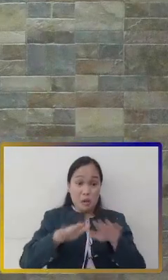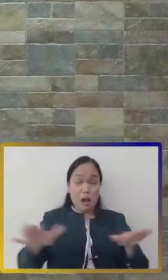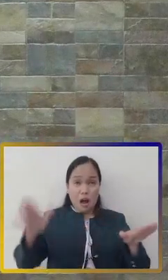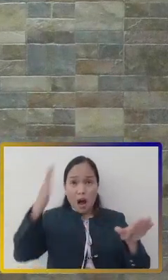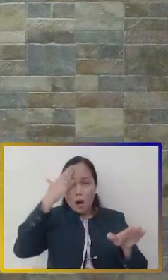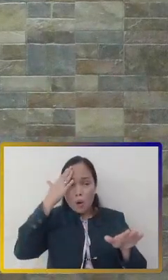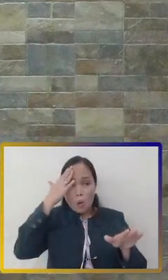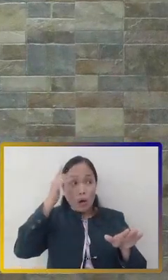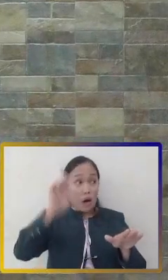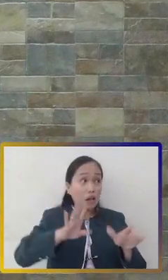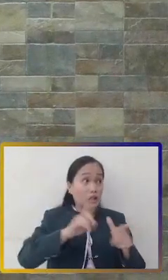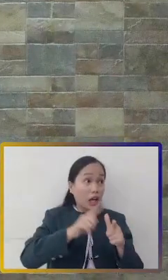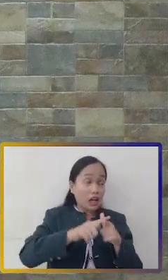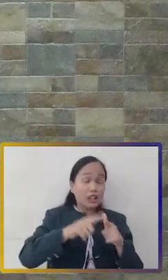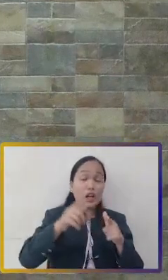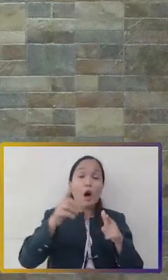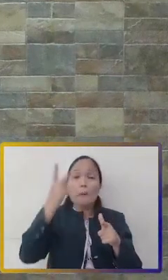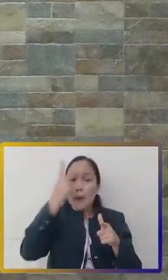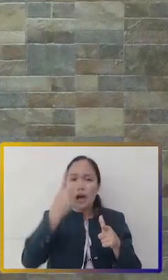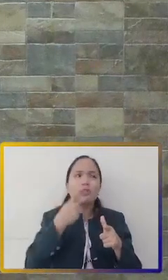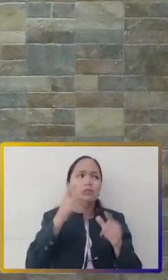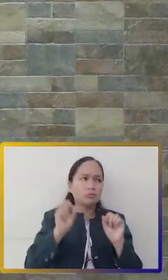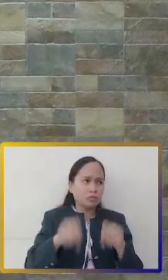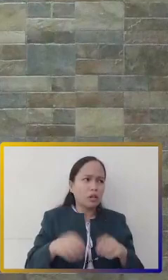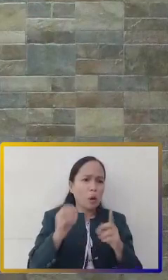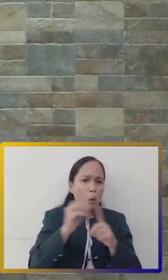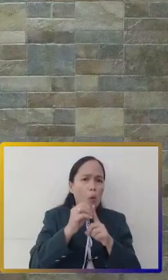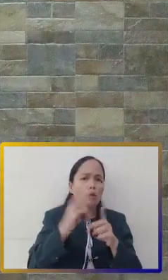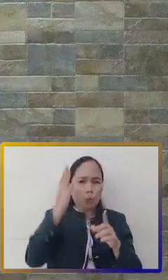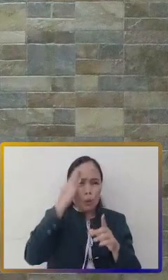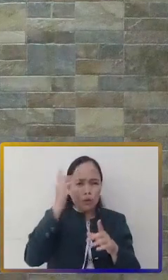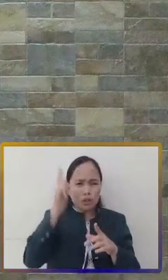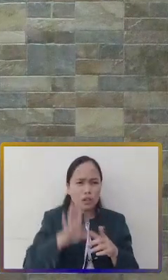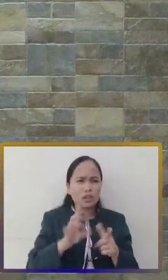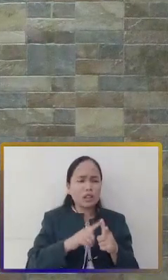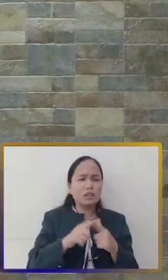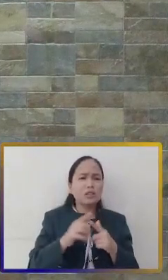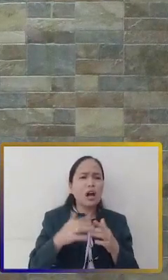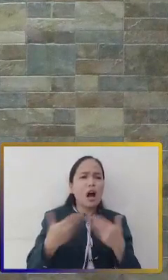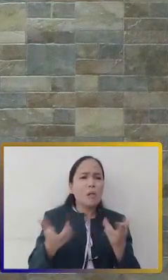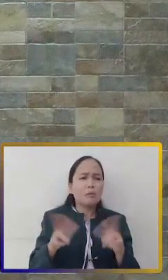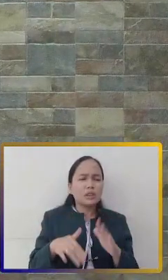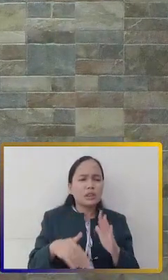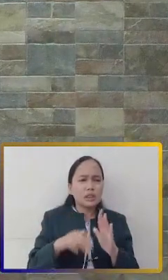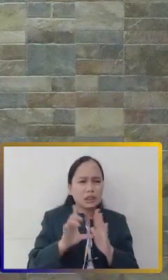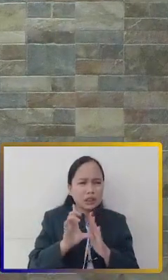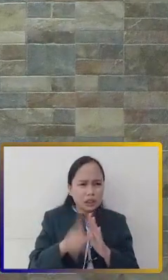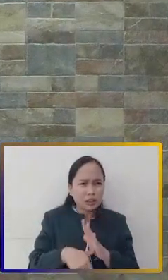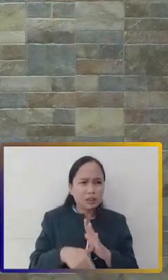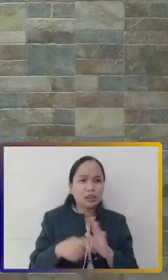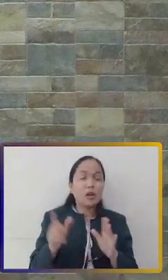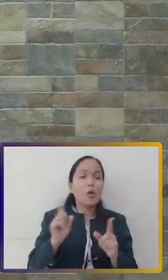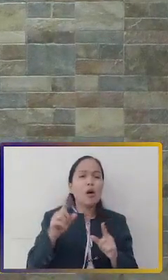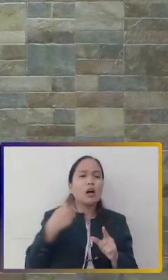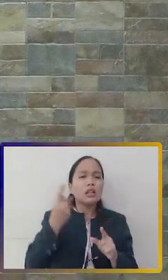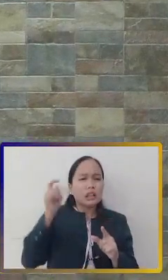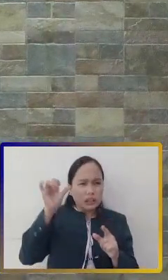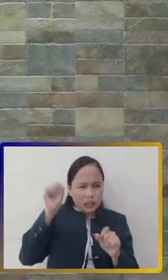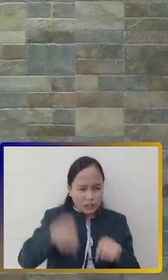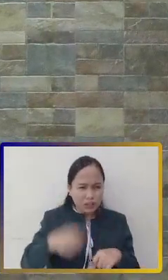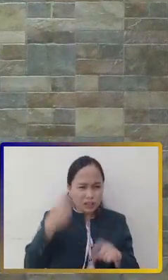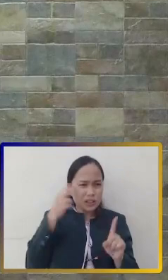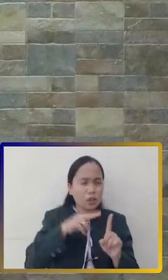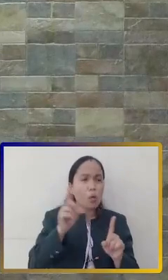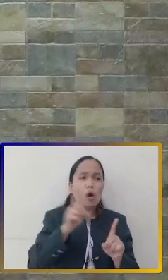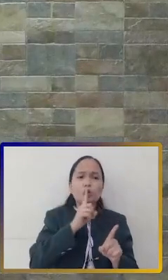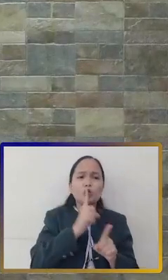Diyos. You see? And there, from there, makikita nila later on kung anong meron o ano ang itsura ng totoong